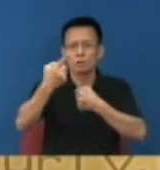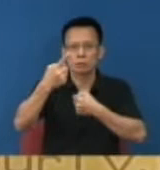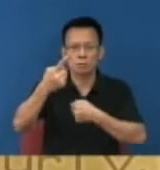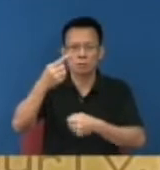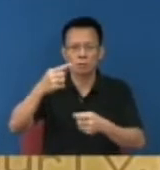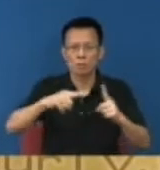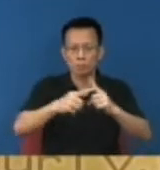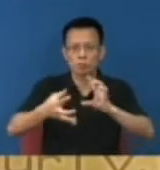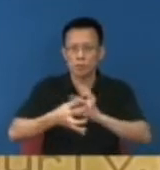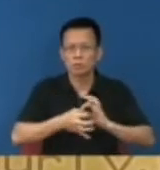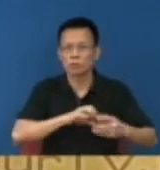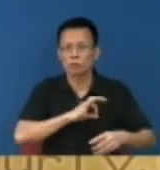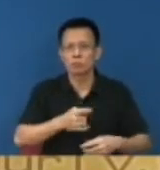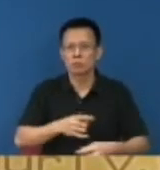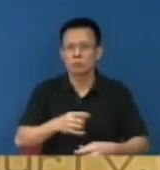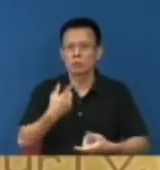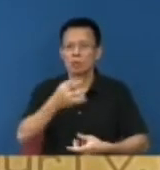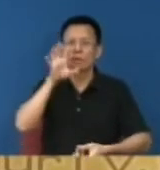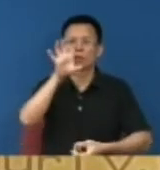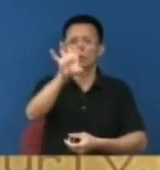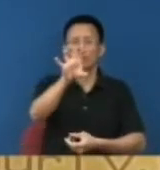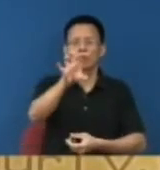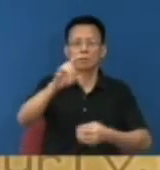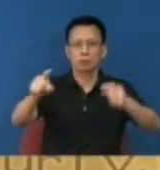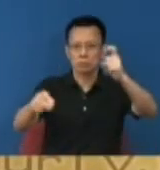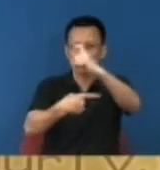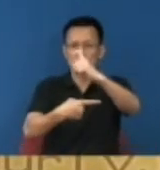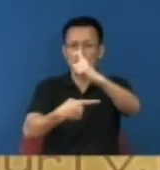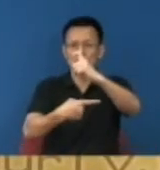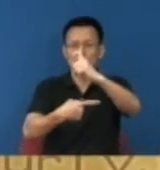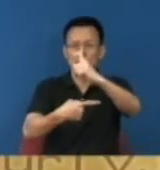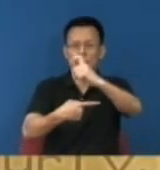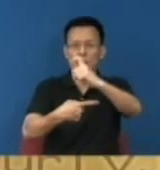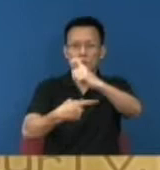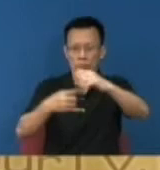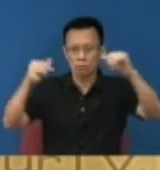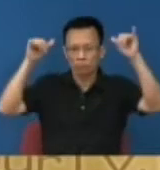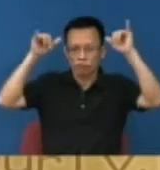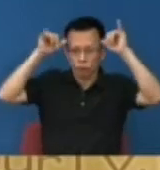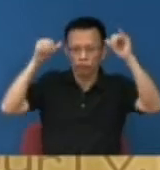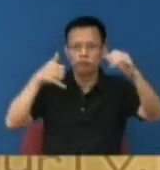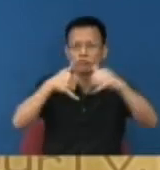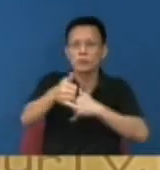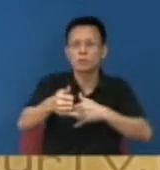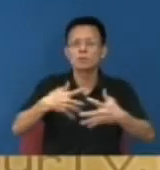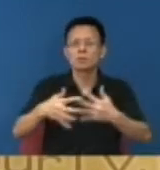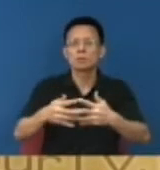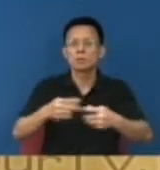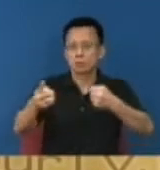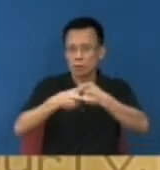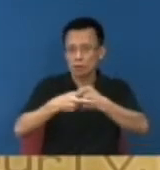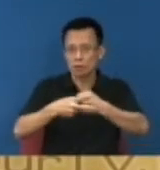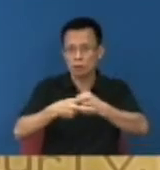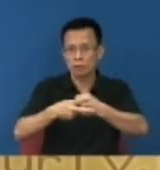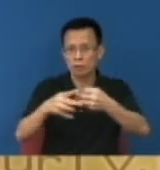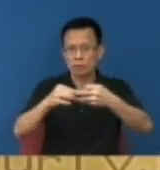責當日9月1號嗰個強闖事件，一個咧就張文光提出嚟嘅修訂